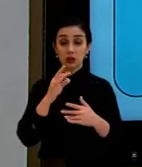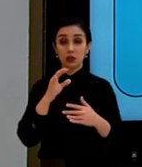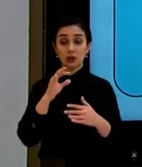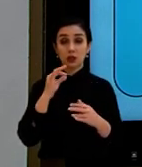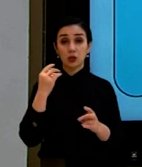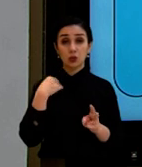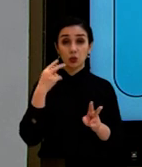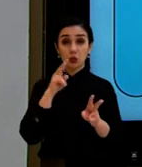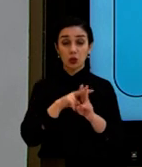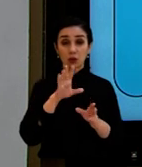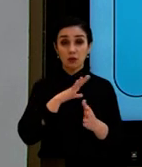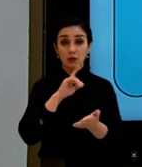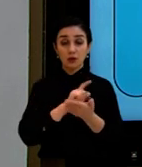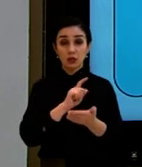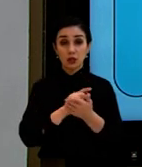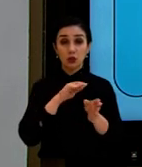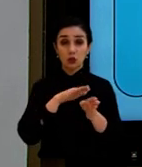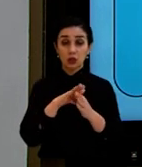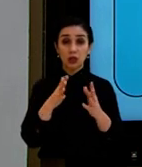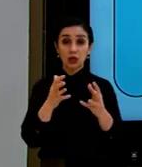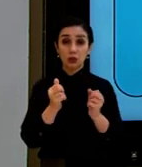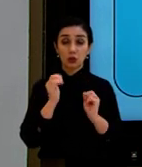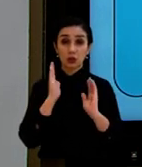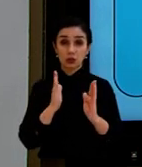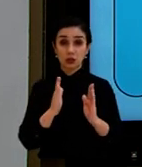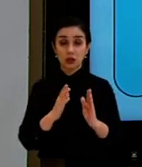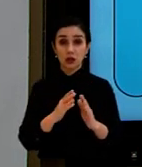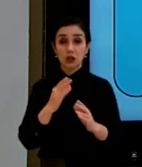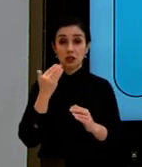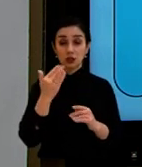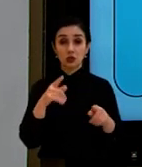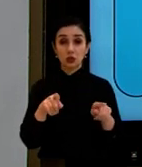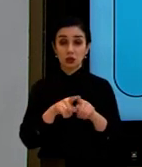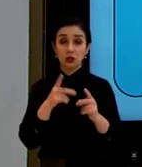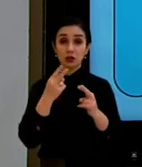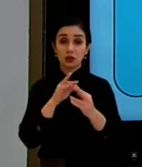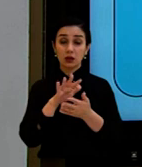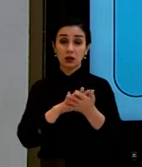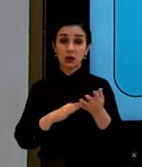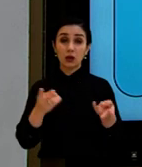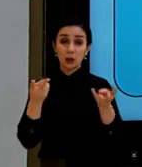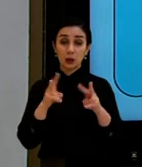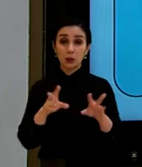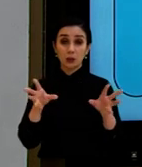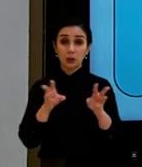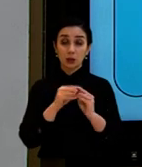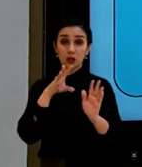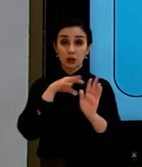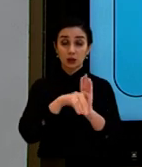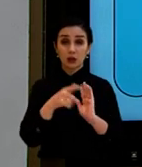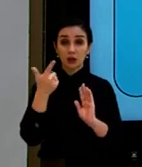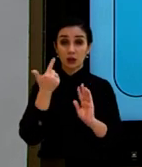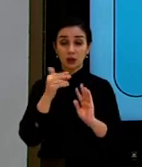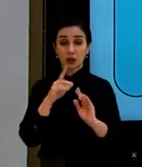Yuqorida yuklatilgan vazifalar ijro uchun qabul qilinsin. Siz xuddi shu tarzda qolgan birikmalarga gaplar